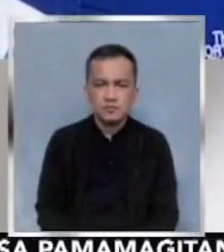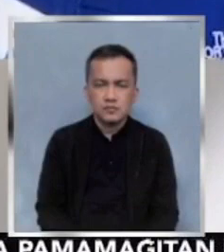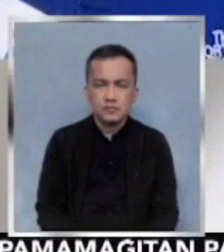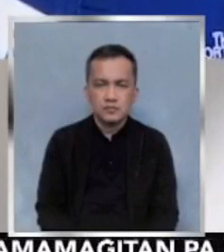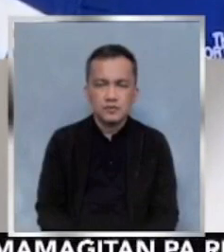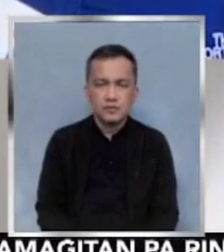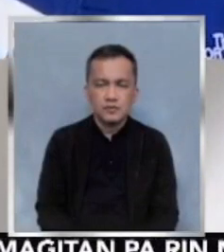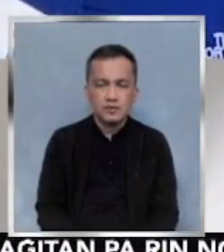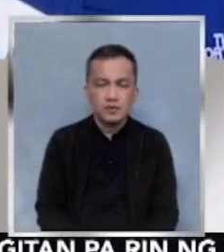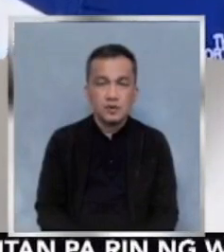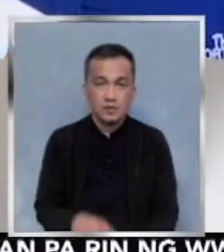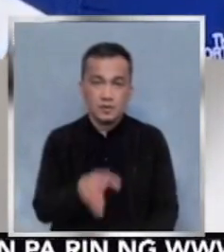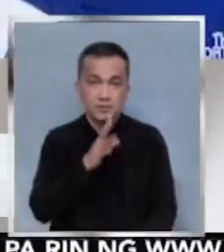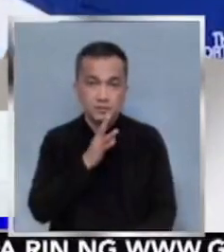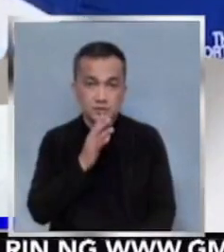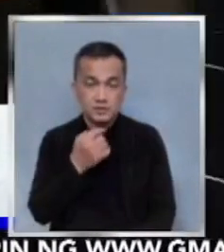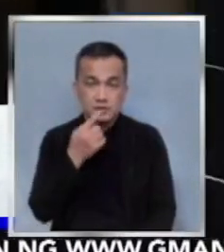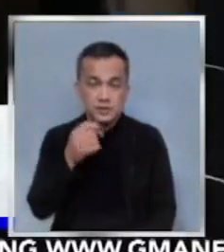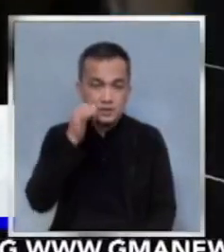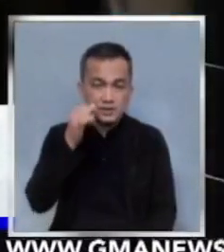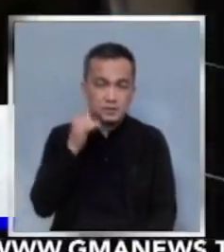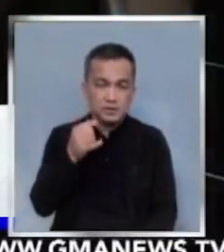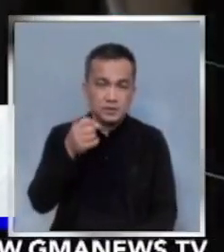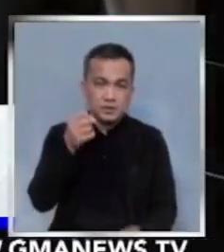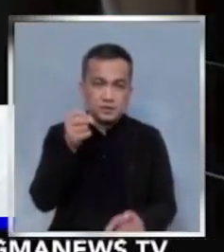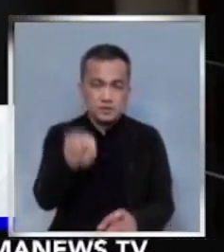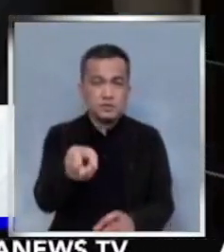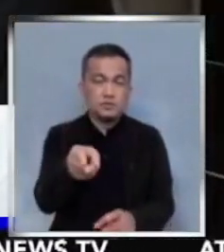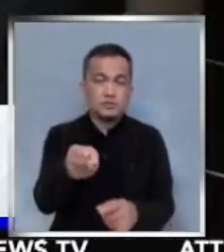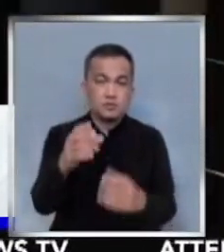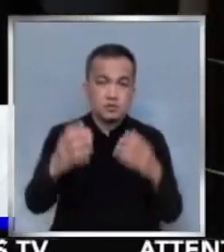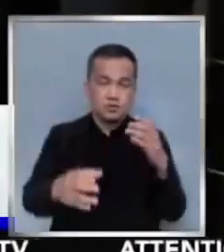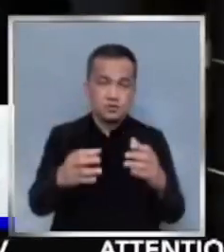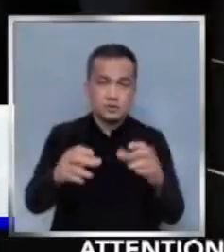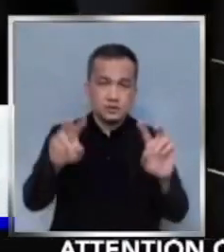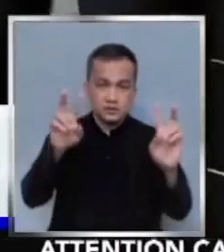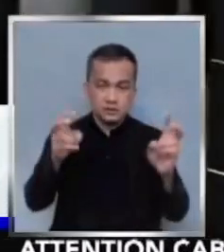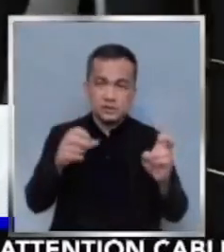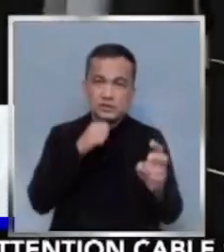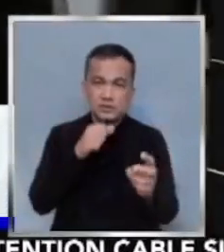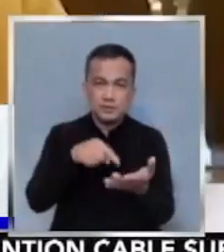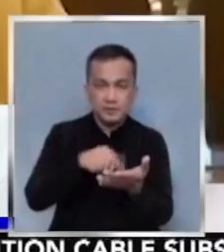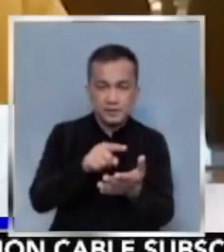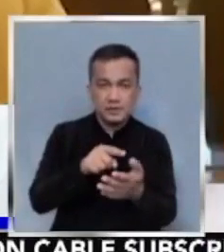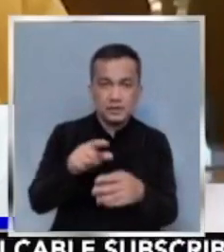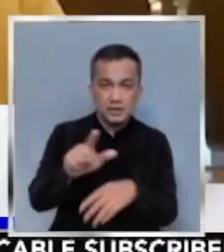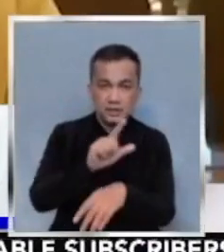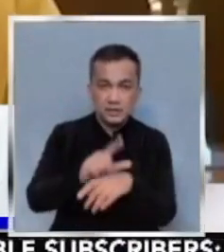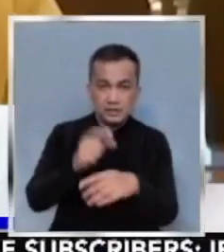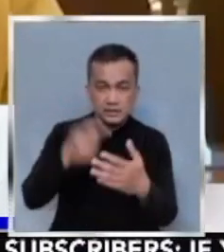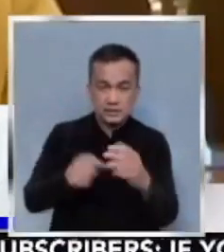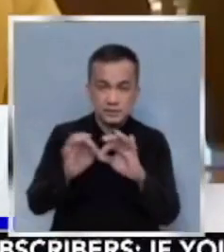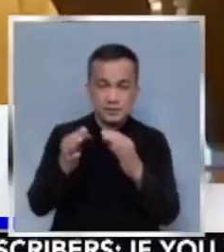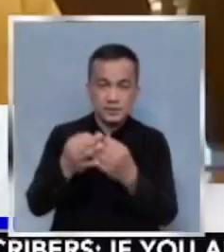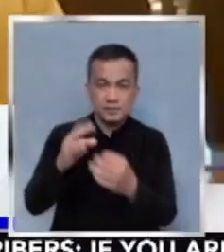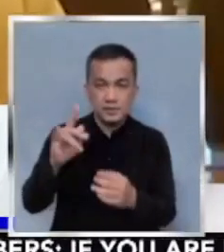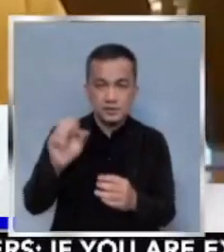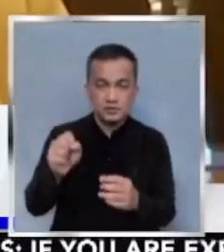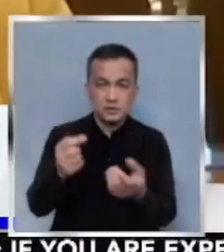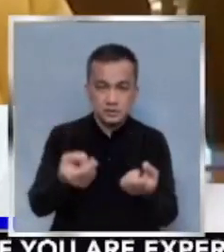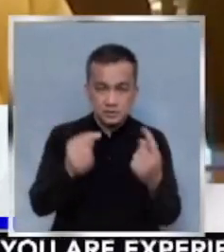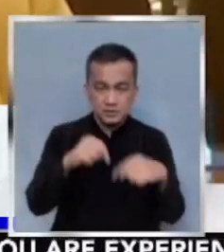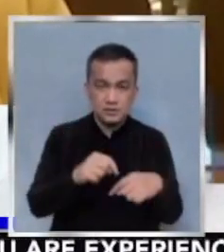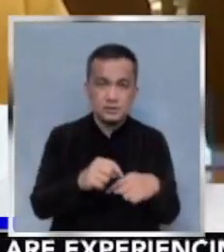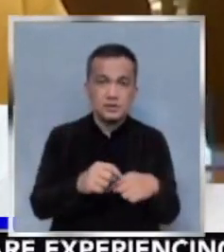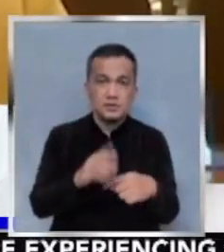Matapos sabihin kahapon na ipauubaya sa korte ang usapin ng di pa nababayarang estate tax ng pamilya Marcos, sabi ngayon ni incoming Bureau of Internal